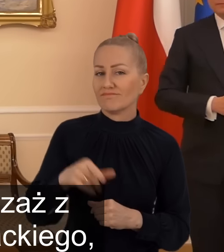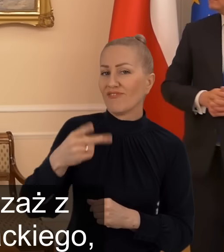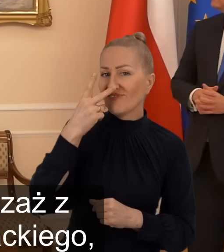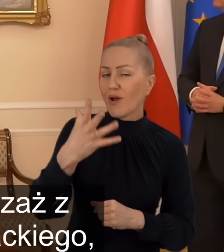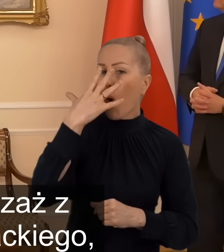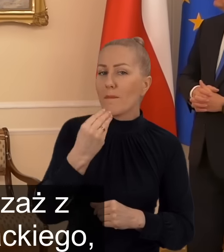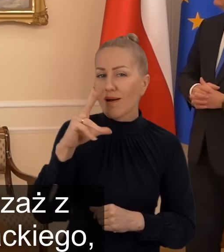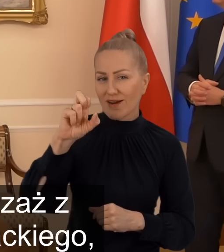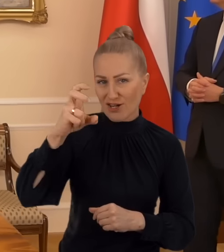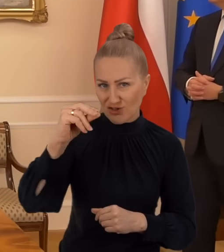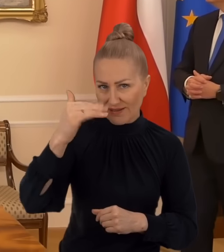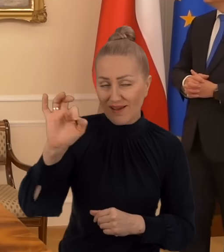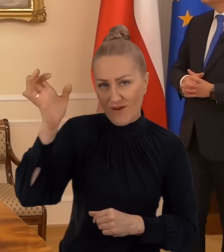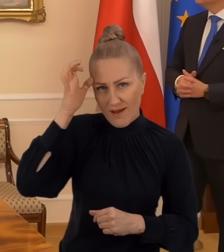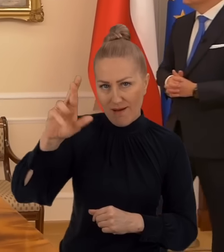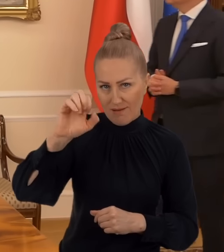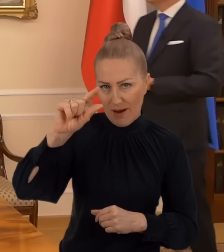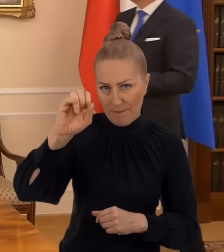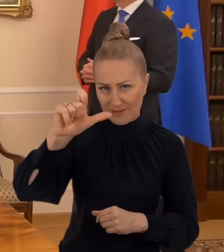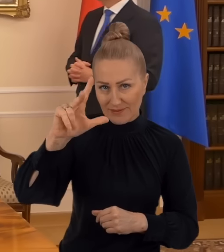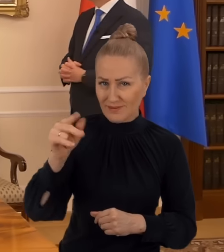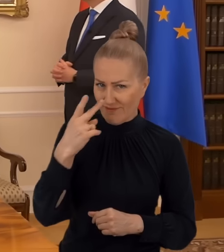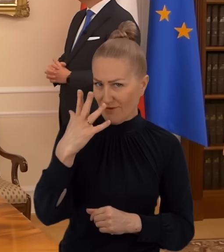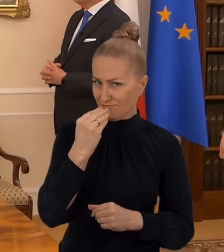kaczyńcami autorstwa Józefa Rapackiego, taki najbardziej okazały.